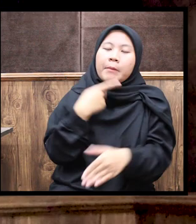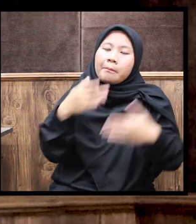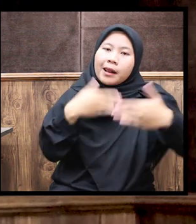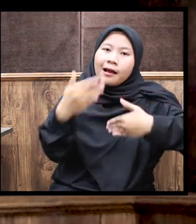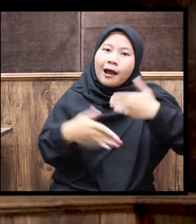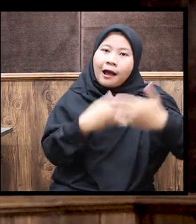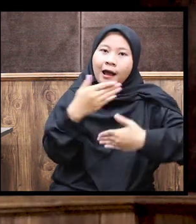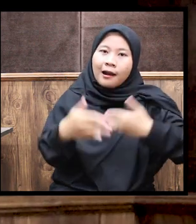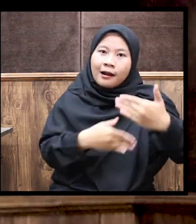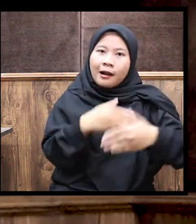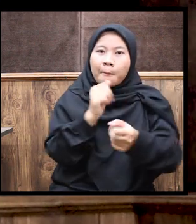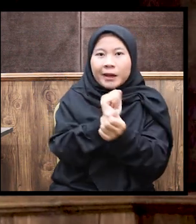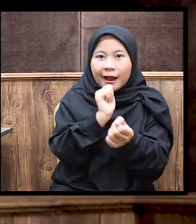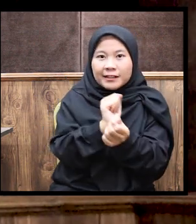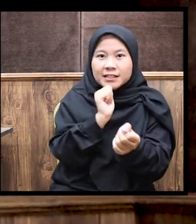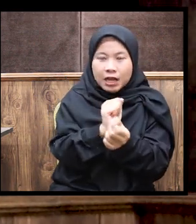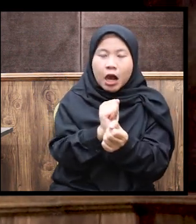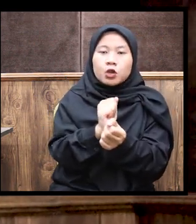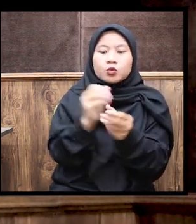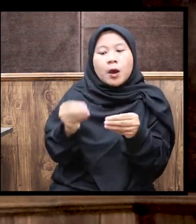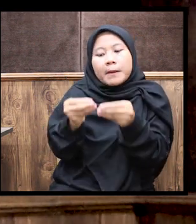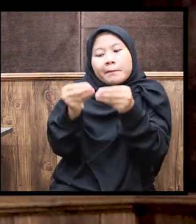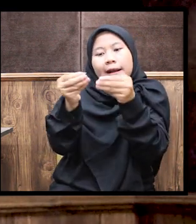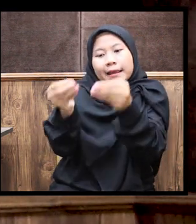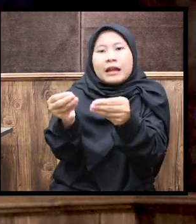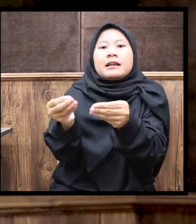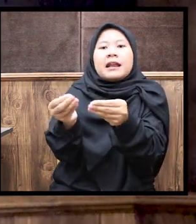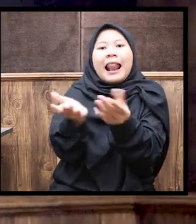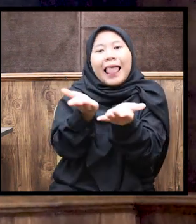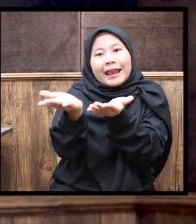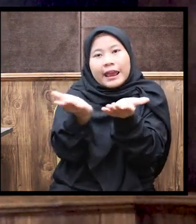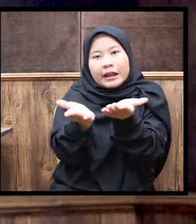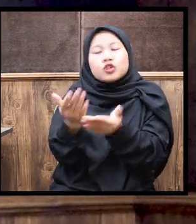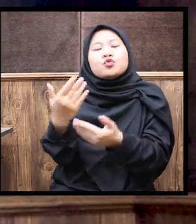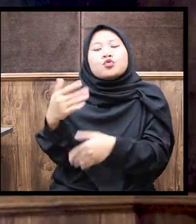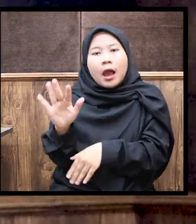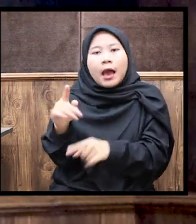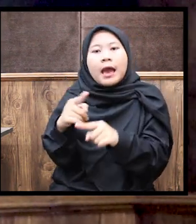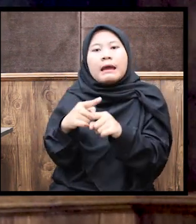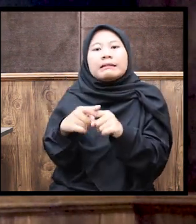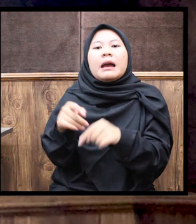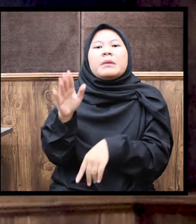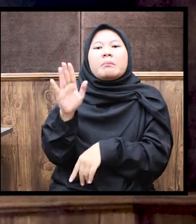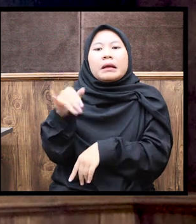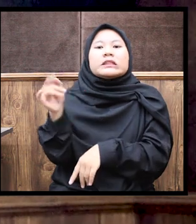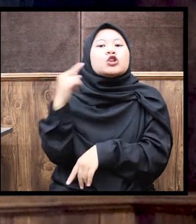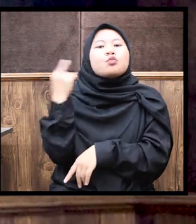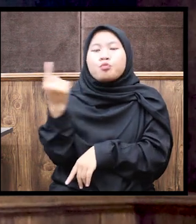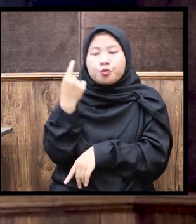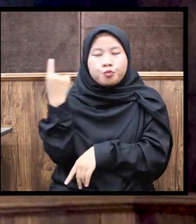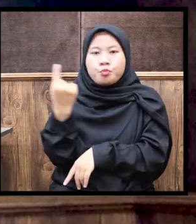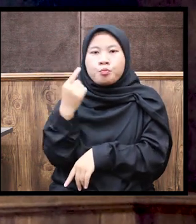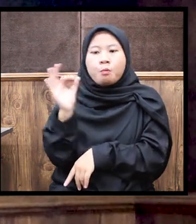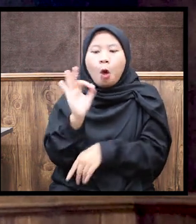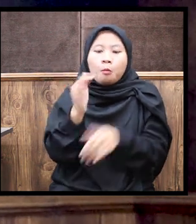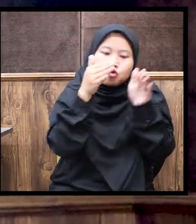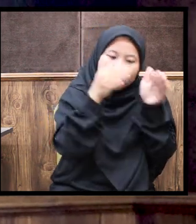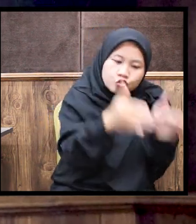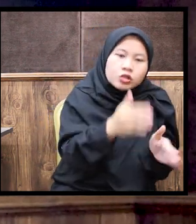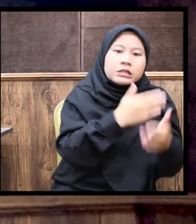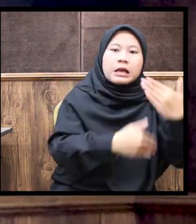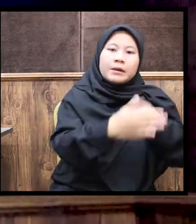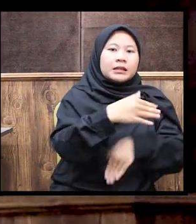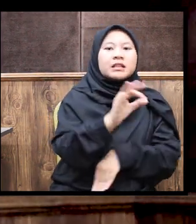di Kabupaten banto sebenarnya sudah melakukan fasilitasi cuman Memang secara umum secara umum kita belum bisa